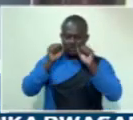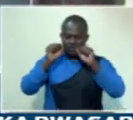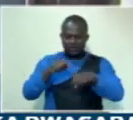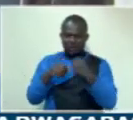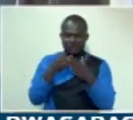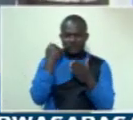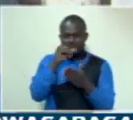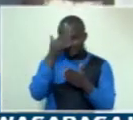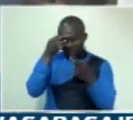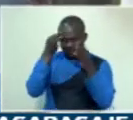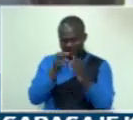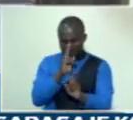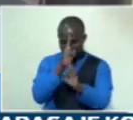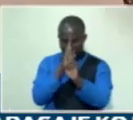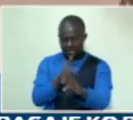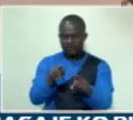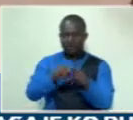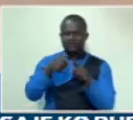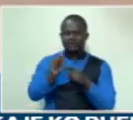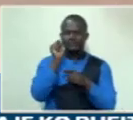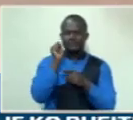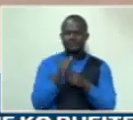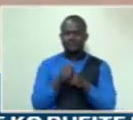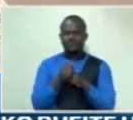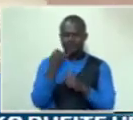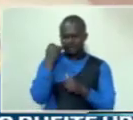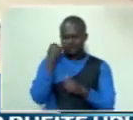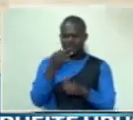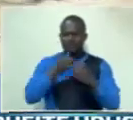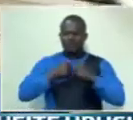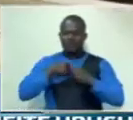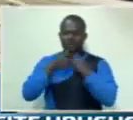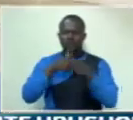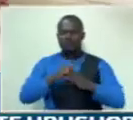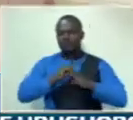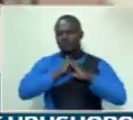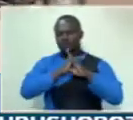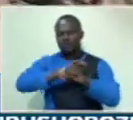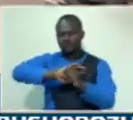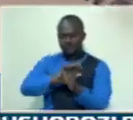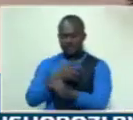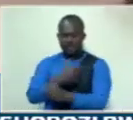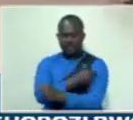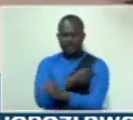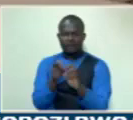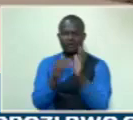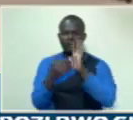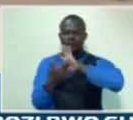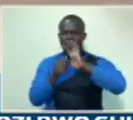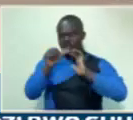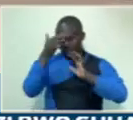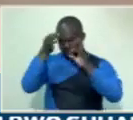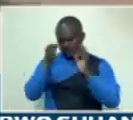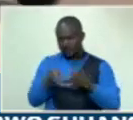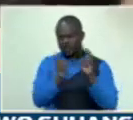n'izindi ngamba zubahirijwe nazo nubwo u Rwanda rukomeje n'ingamba zo gukingira abaturage warwo ikigaragara nuko izindi ngamba